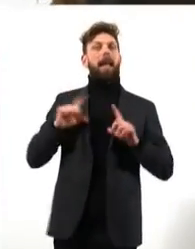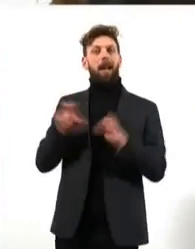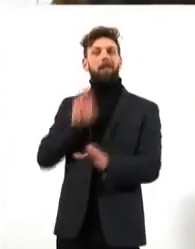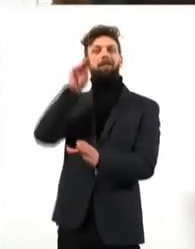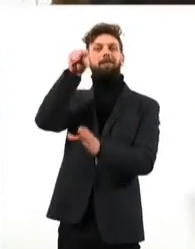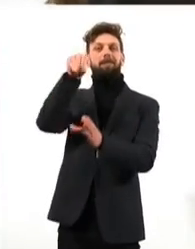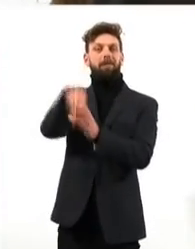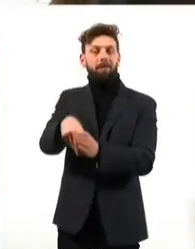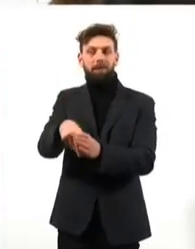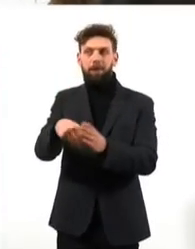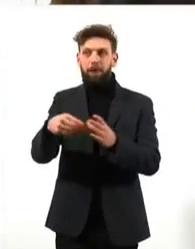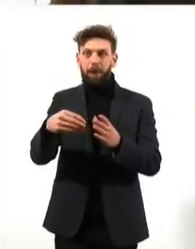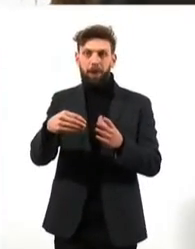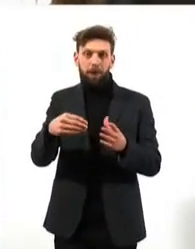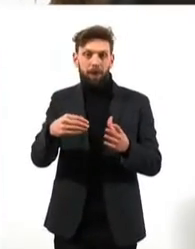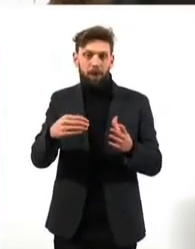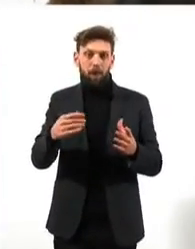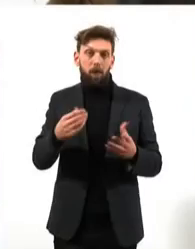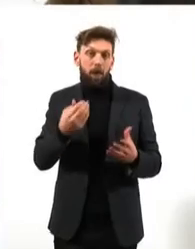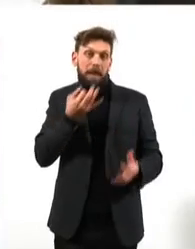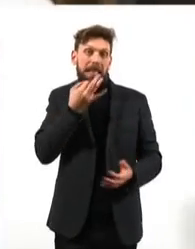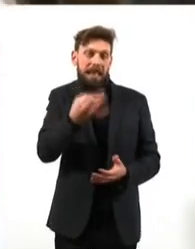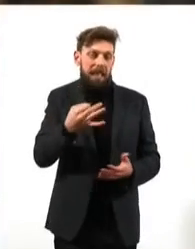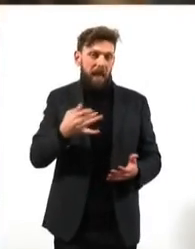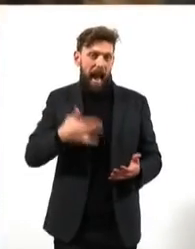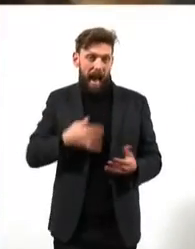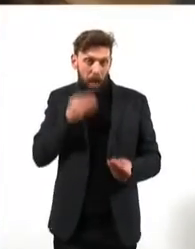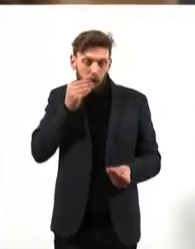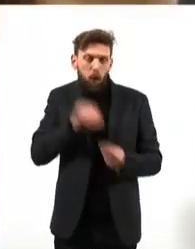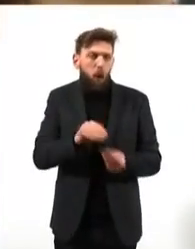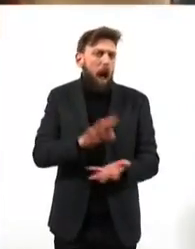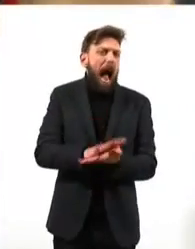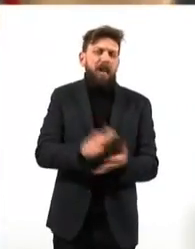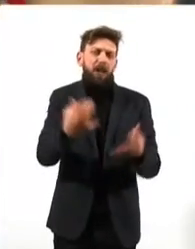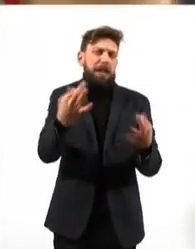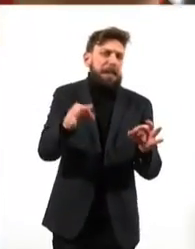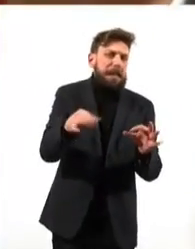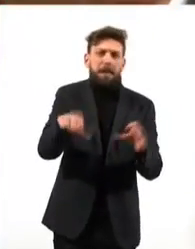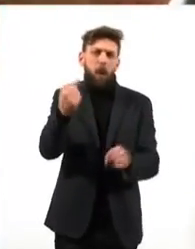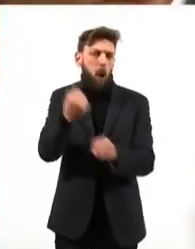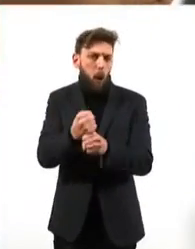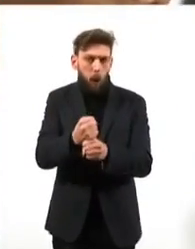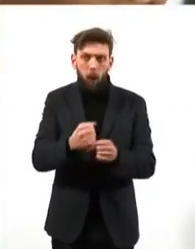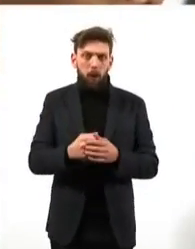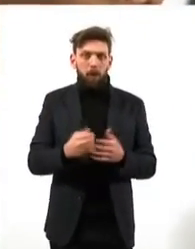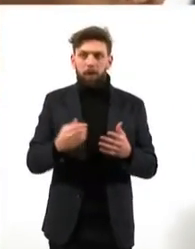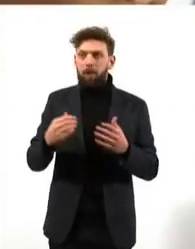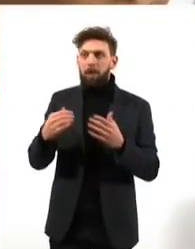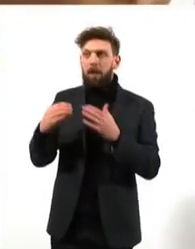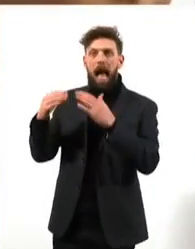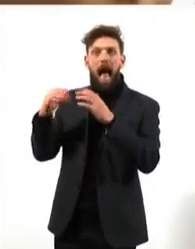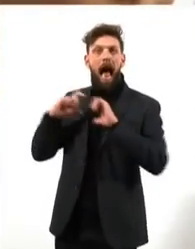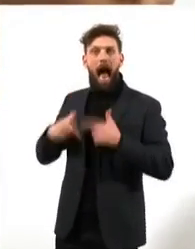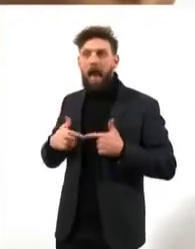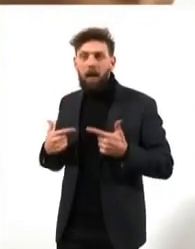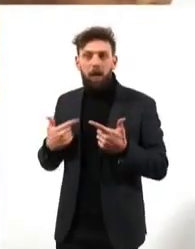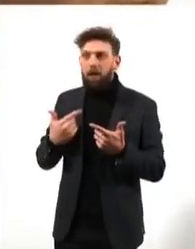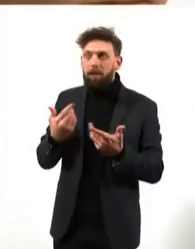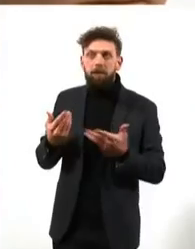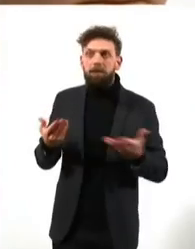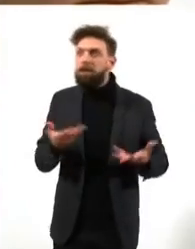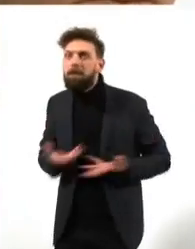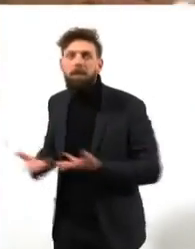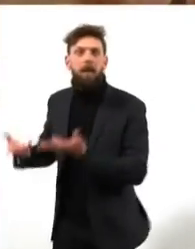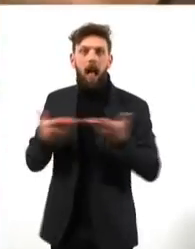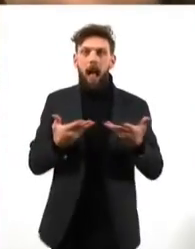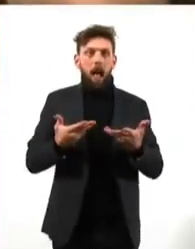puisque j'ai eu mes règles assez tôt, comme je vous ai dit, 10-11 ans. Donc, j'avais pas de relais à l'école, je pouvais pas en parler aux surveillants, je pouvais pas